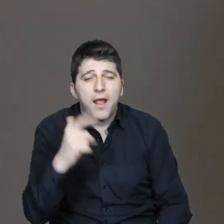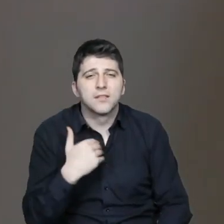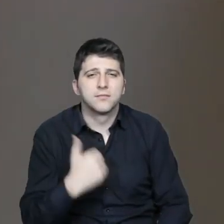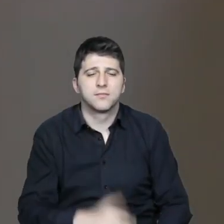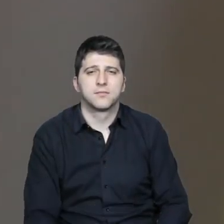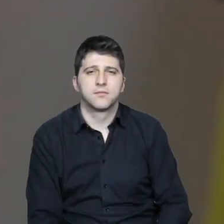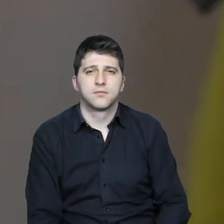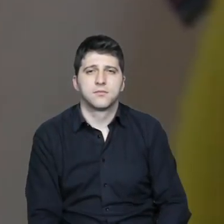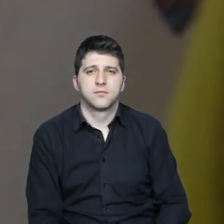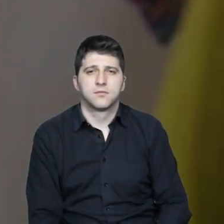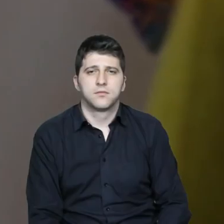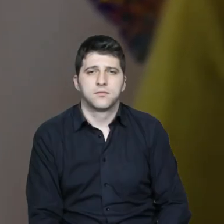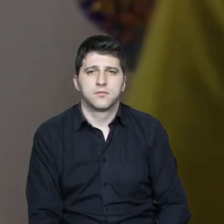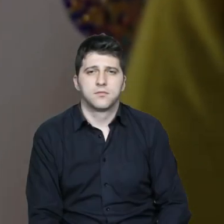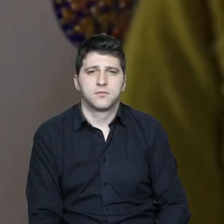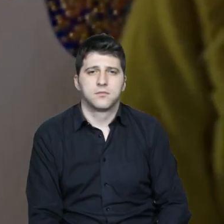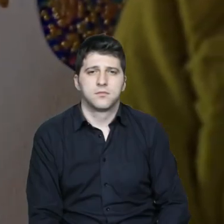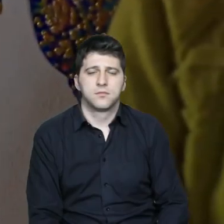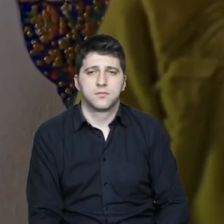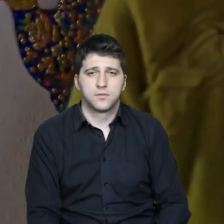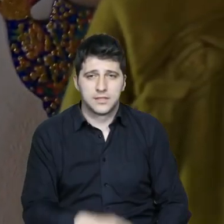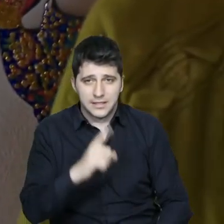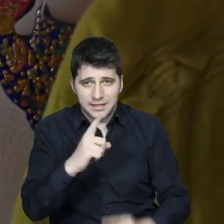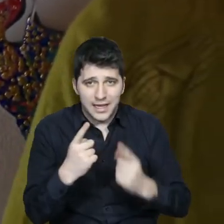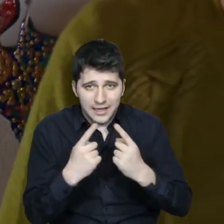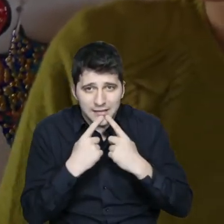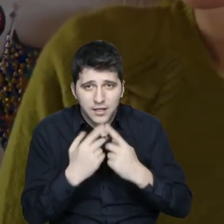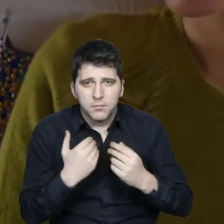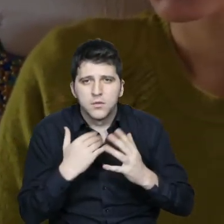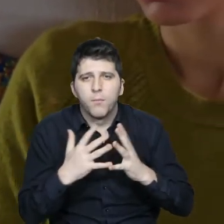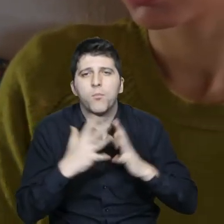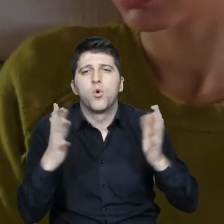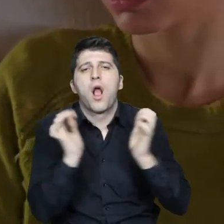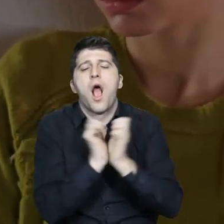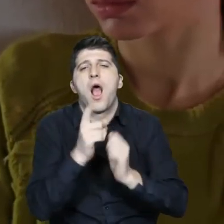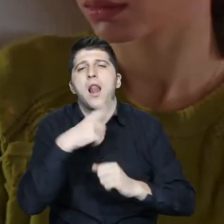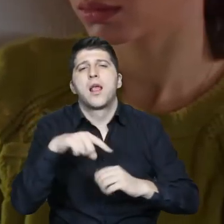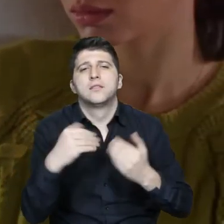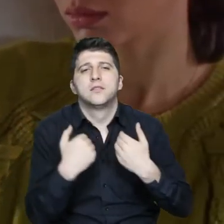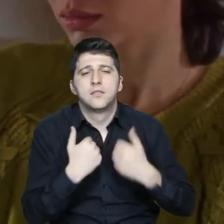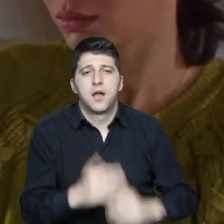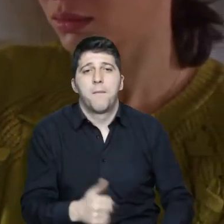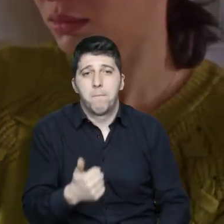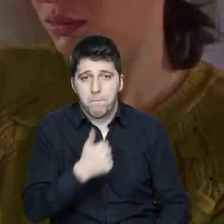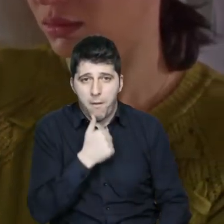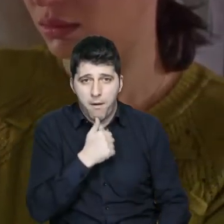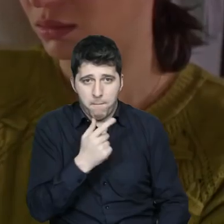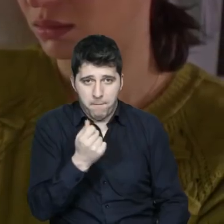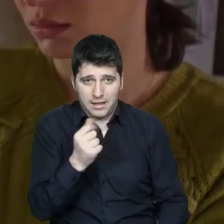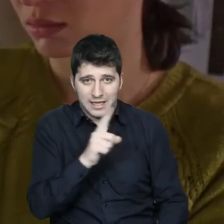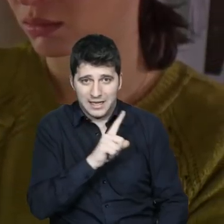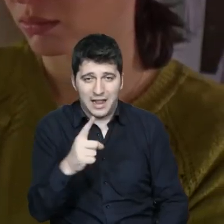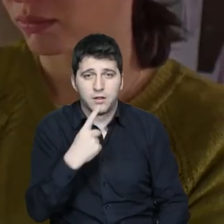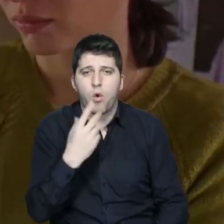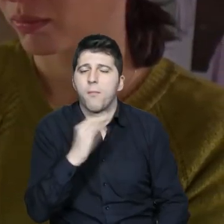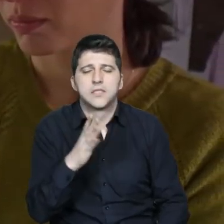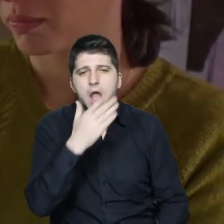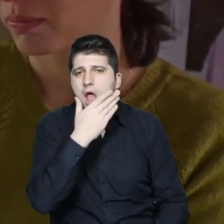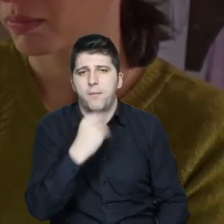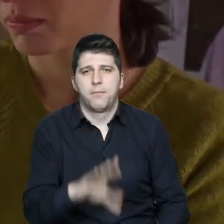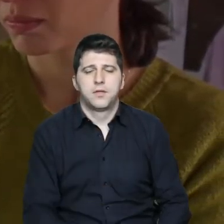Gökçe gizlice dinliyor. Sen dedin ya biz koca bir aileyiz. Babanın parası reddedilmez,